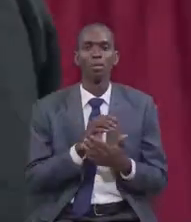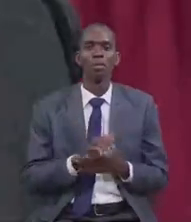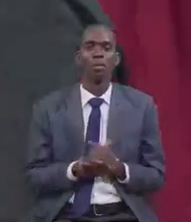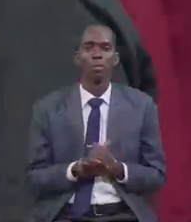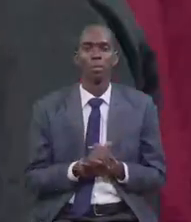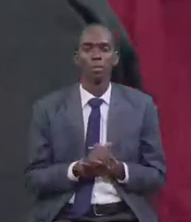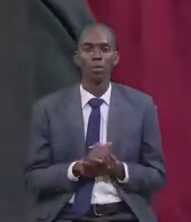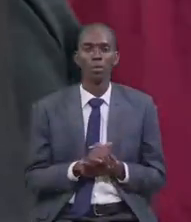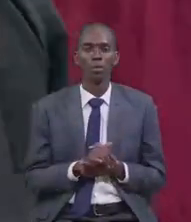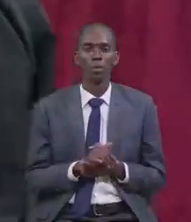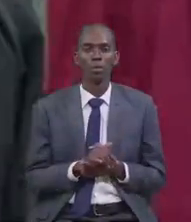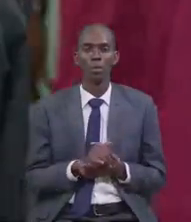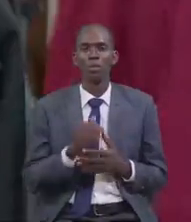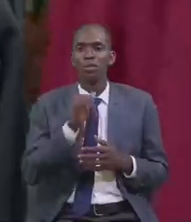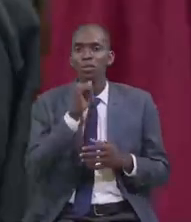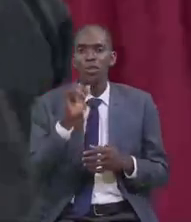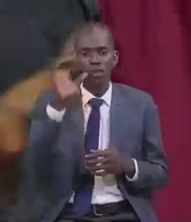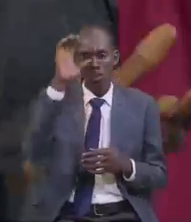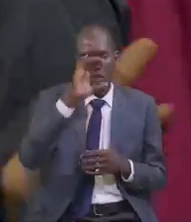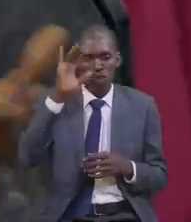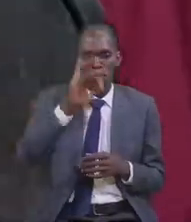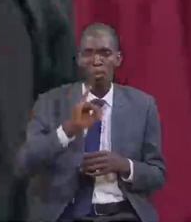Sans chercher de position,